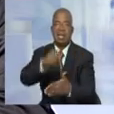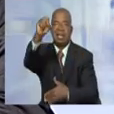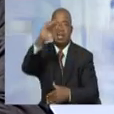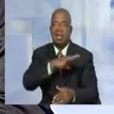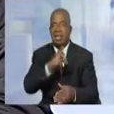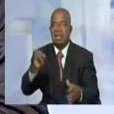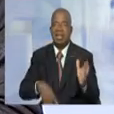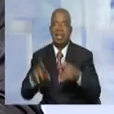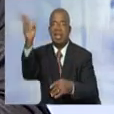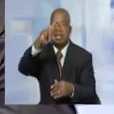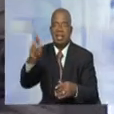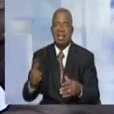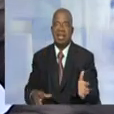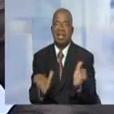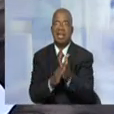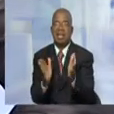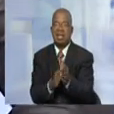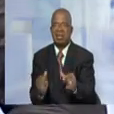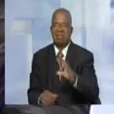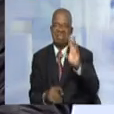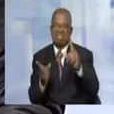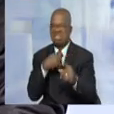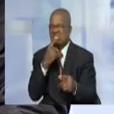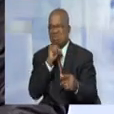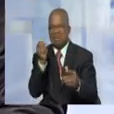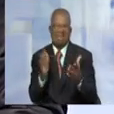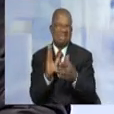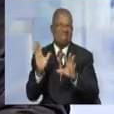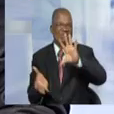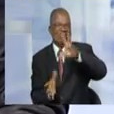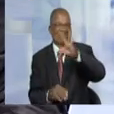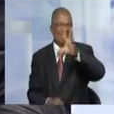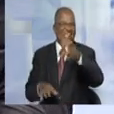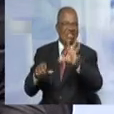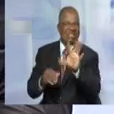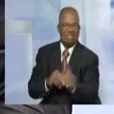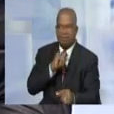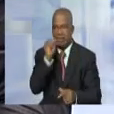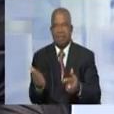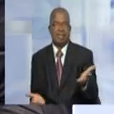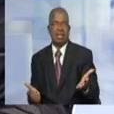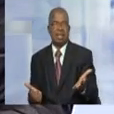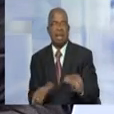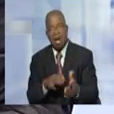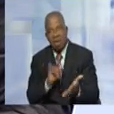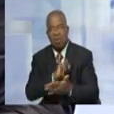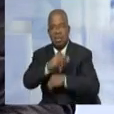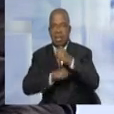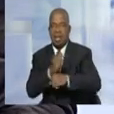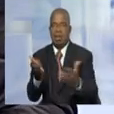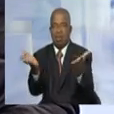les résultats scolaires peu reluisants des années passées, améliorer ses résultats cette année 2014.